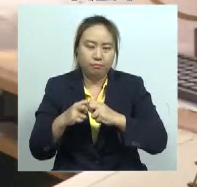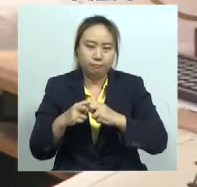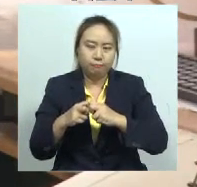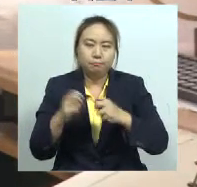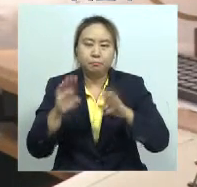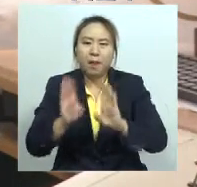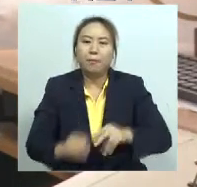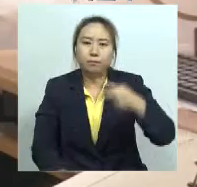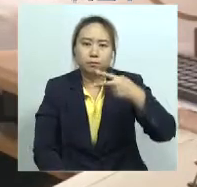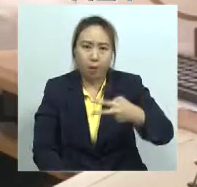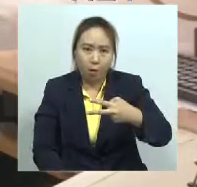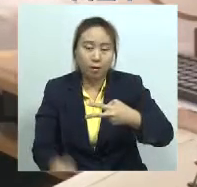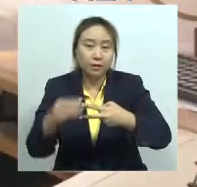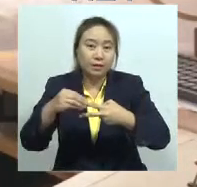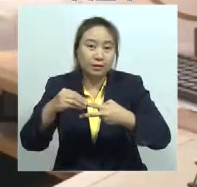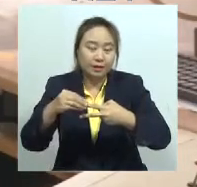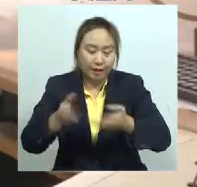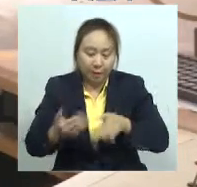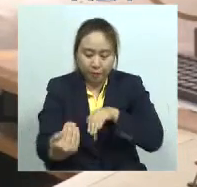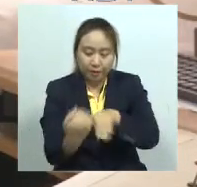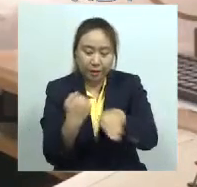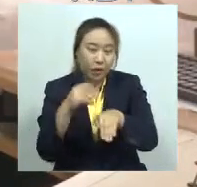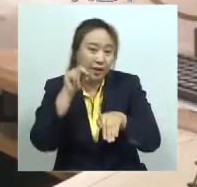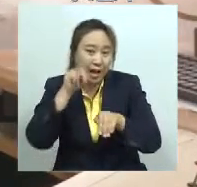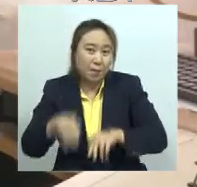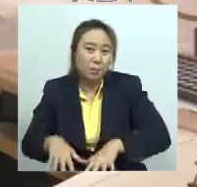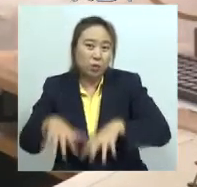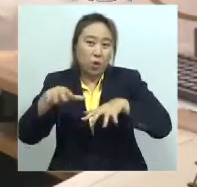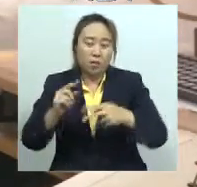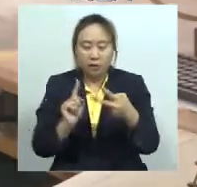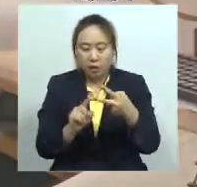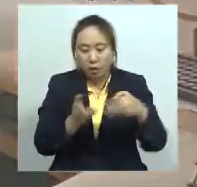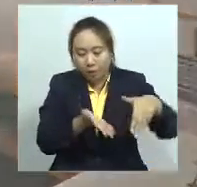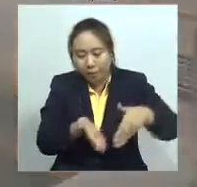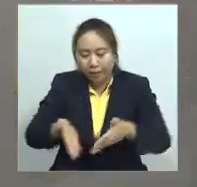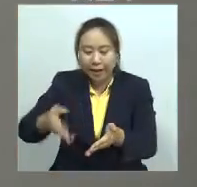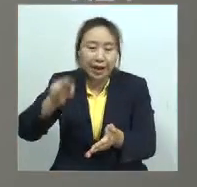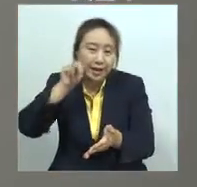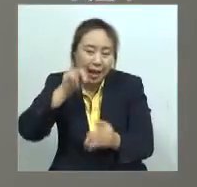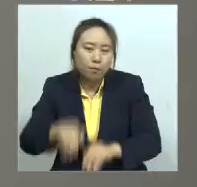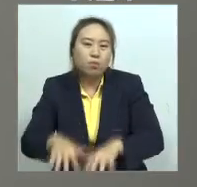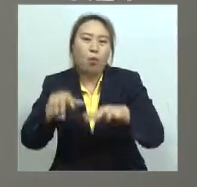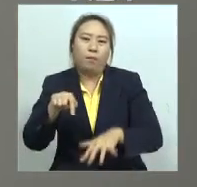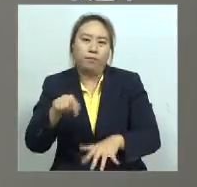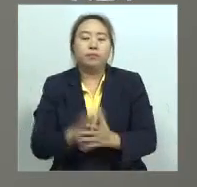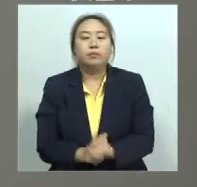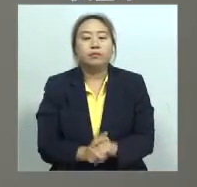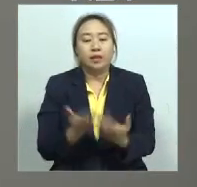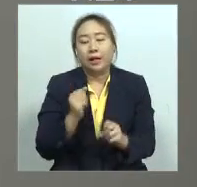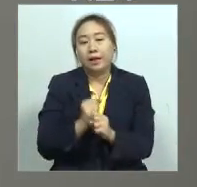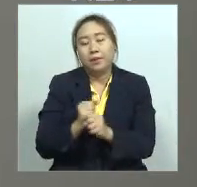ประเภทด้วยกันประเภทน้ำท่วมถนนกับแม่น้ำลำคลองนะครับ จากการทำงานร่วมกันอย่